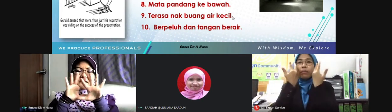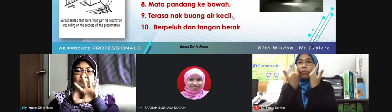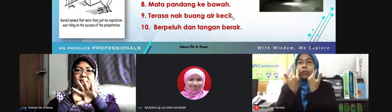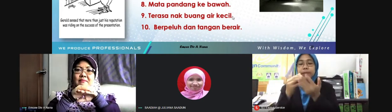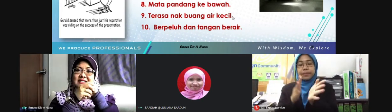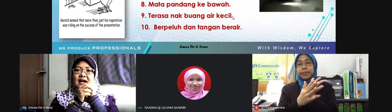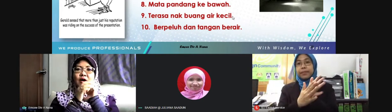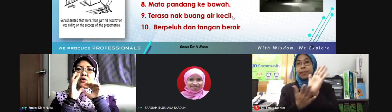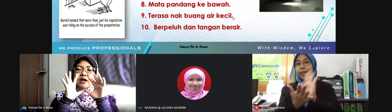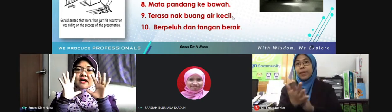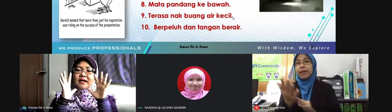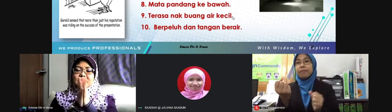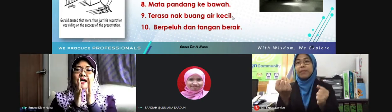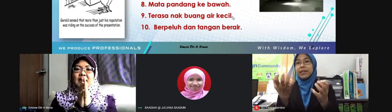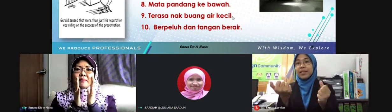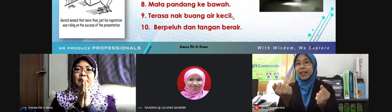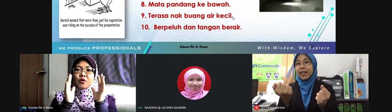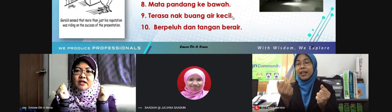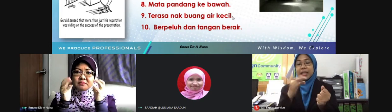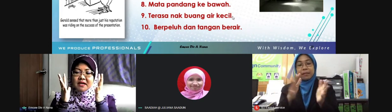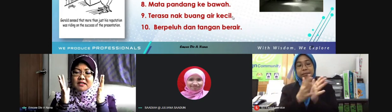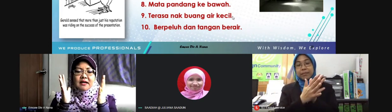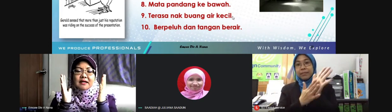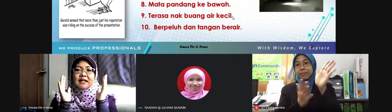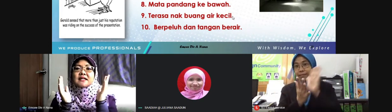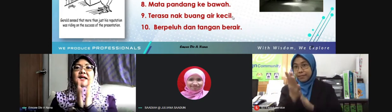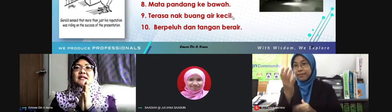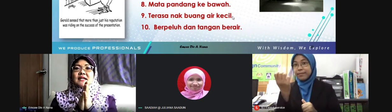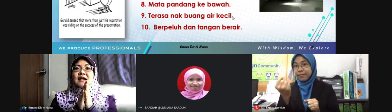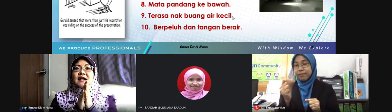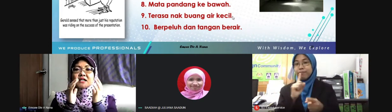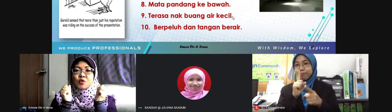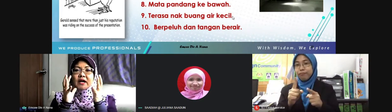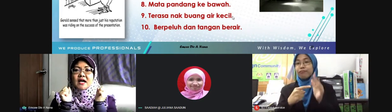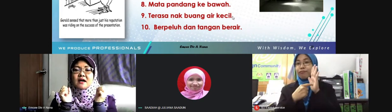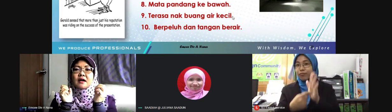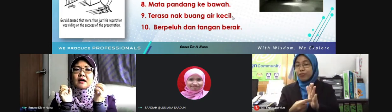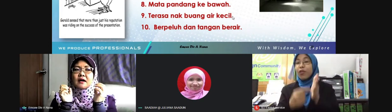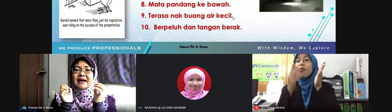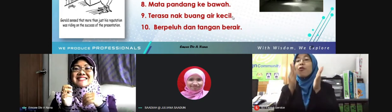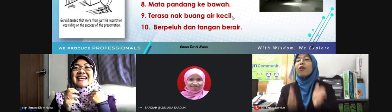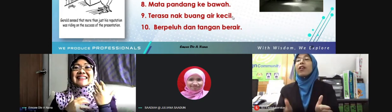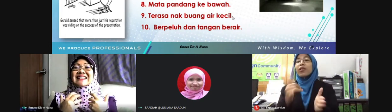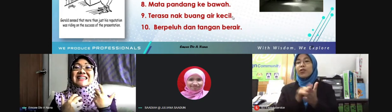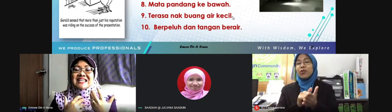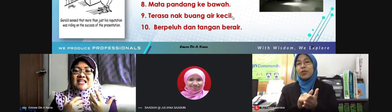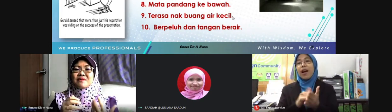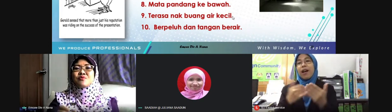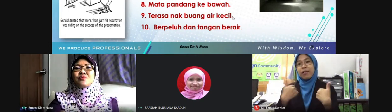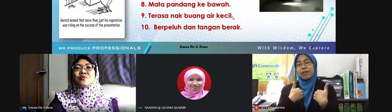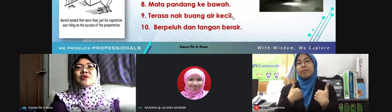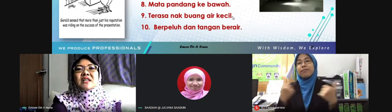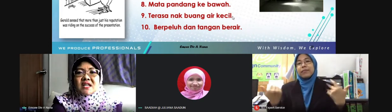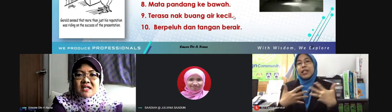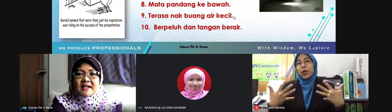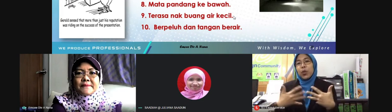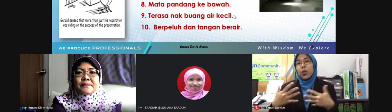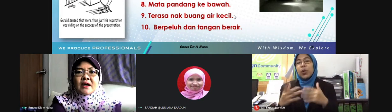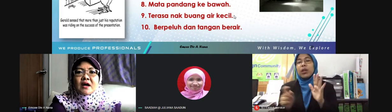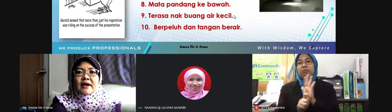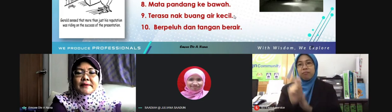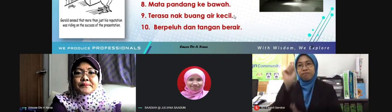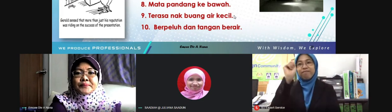sentiasa basah . Orang yang tangan berpeluh ni sebenarnya tanda-tanda dia adalah seorang yang anxiety dia tinggi, gemuruh dia tinggi